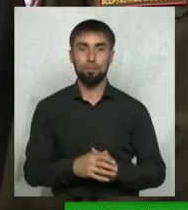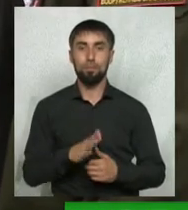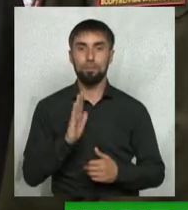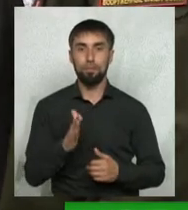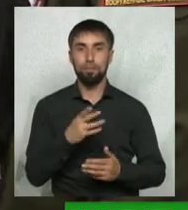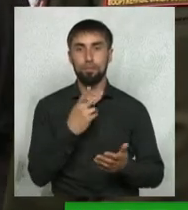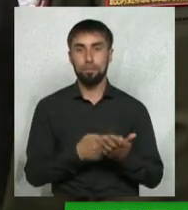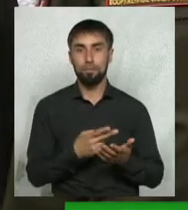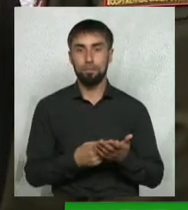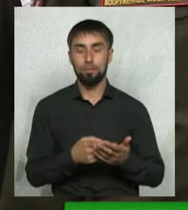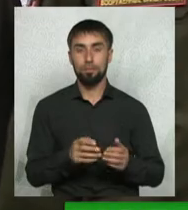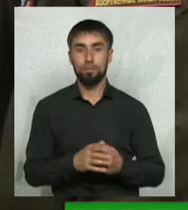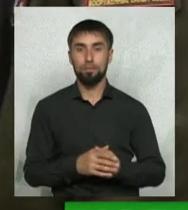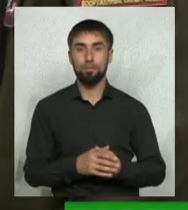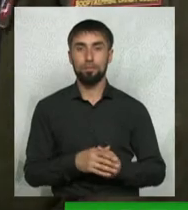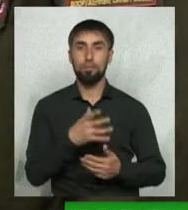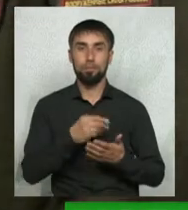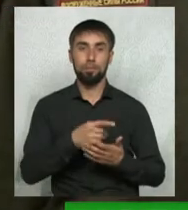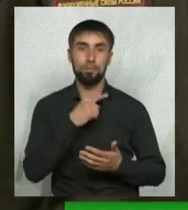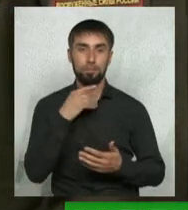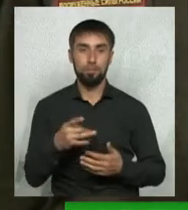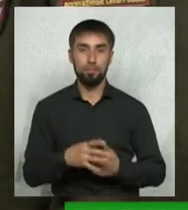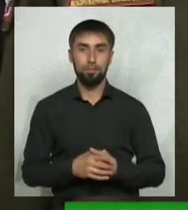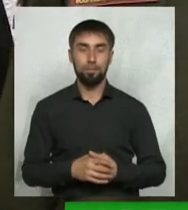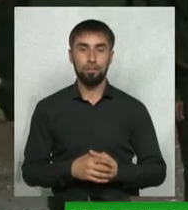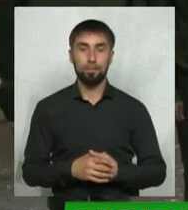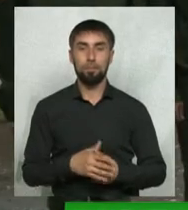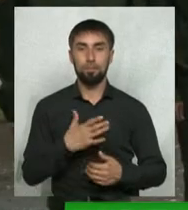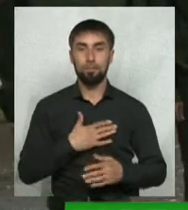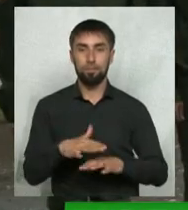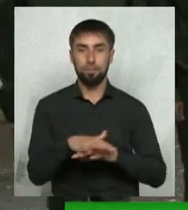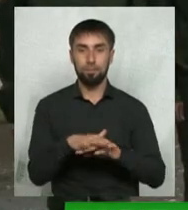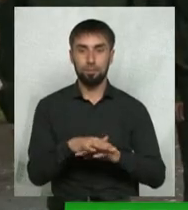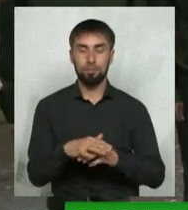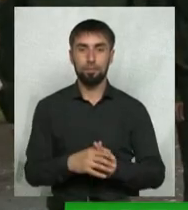будут представлять нашу республику, наш народ,